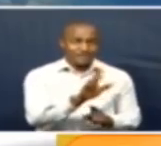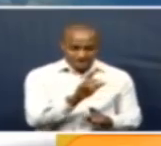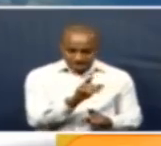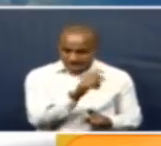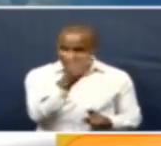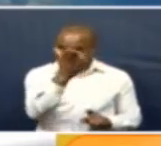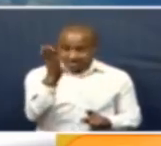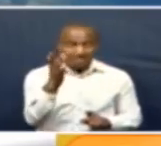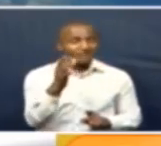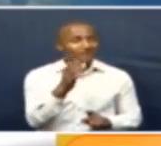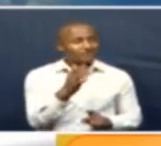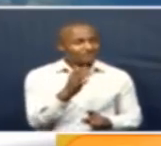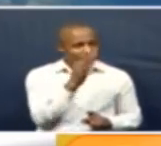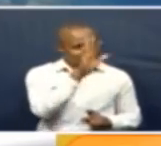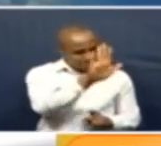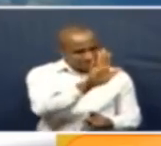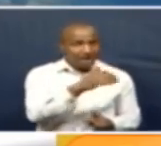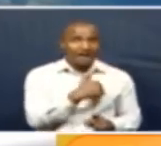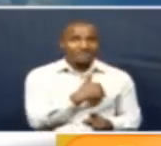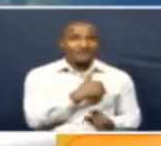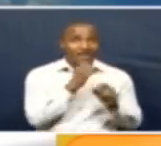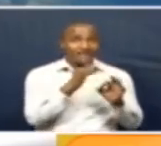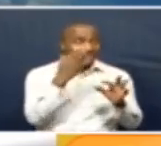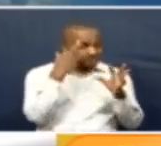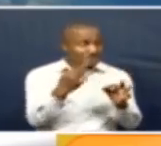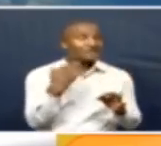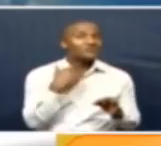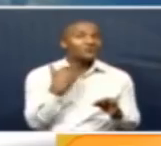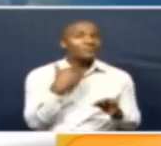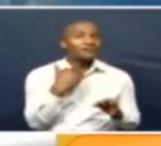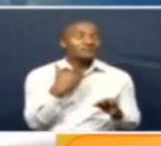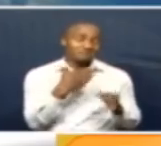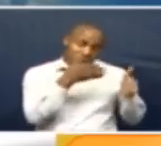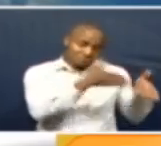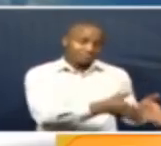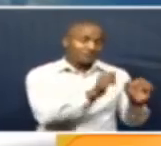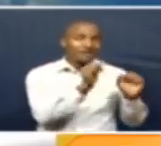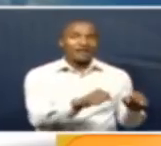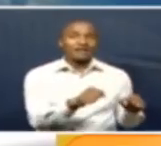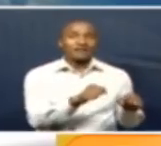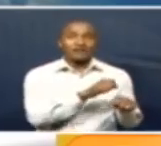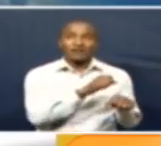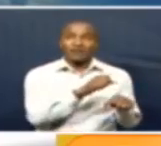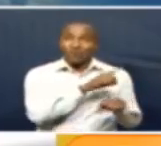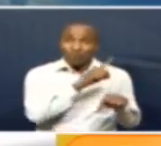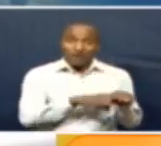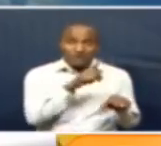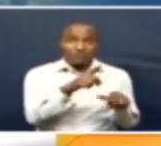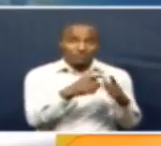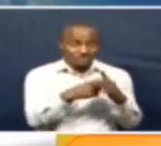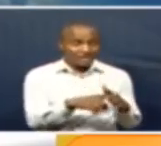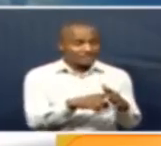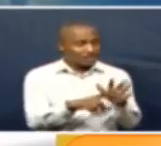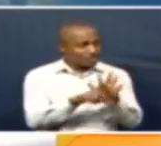nje, future yake ni yeye ako nayo. Akichagua kuwa mhalifu, anachagua kaburi. Maana wakati umechange na kuanza kufunja sheria